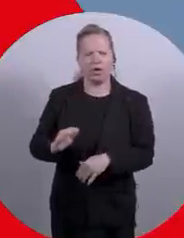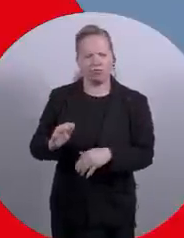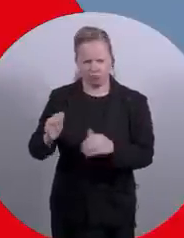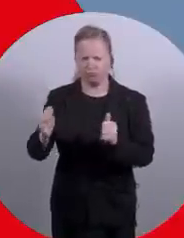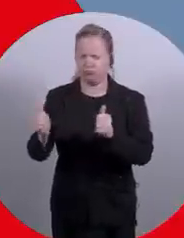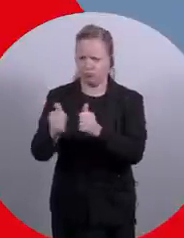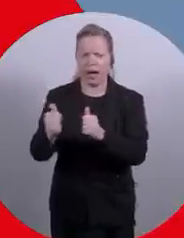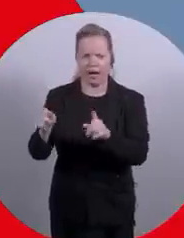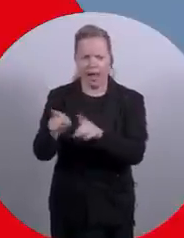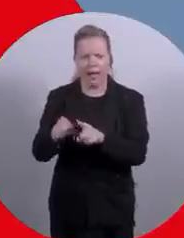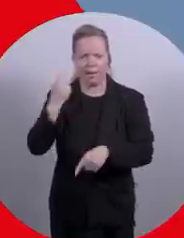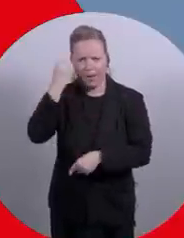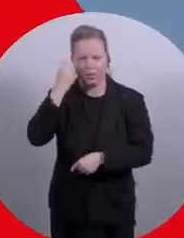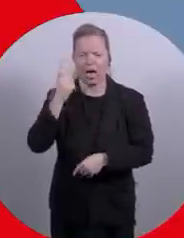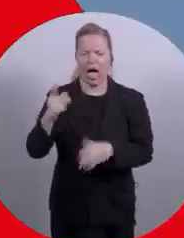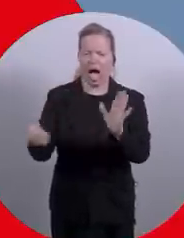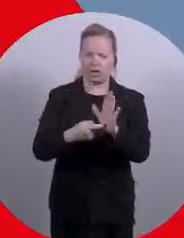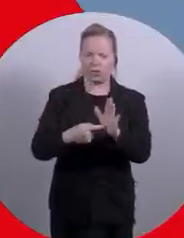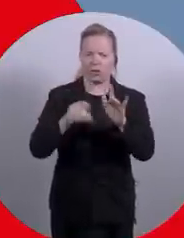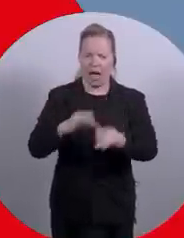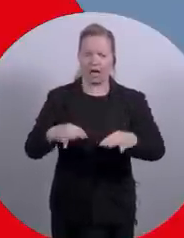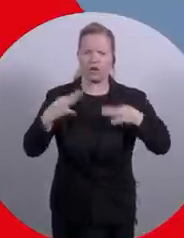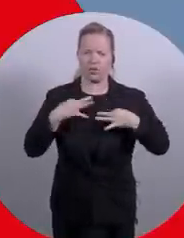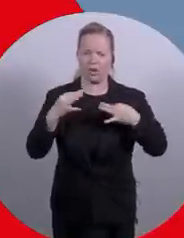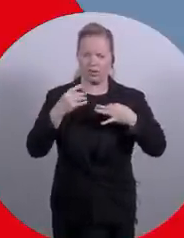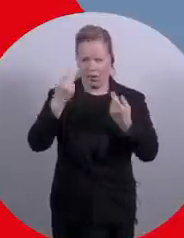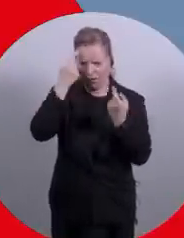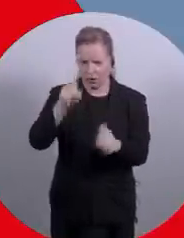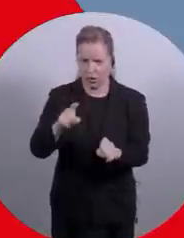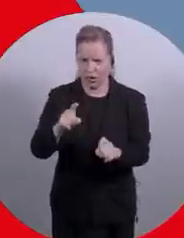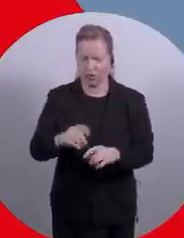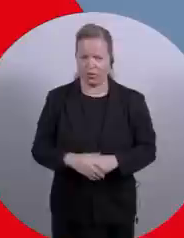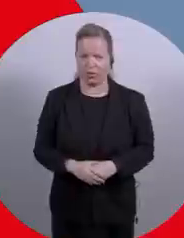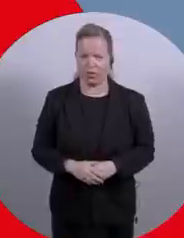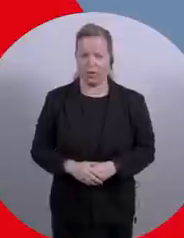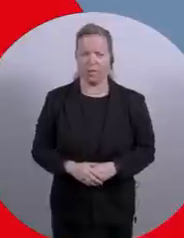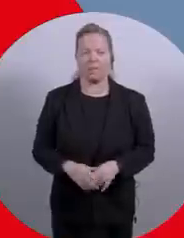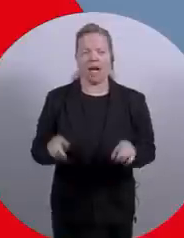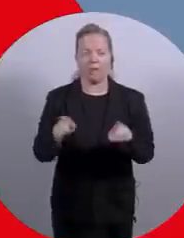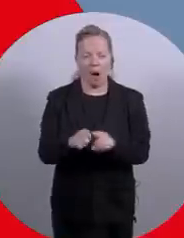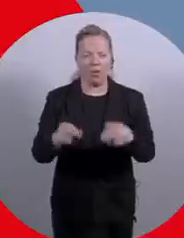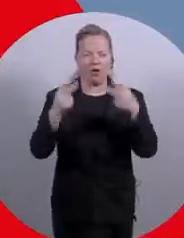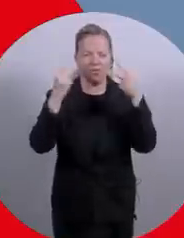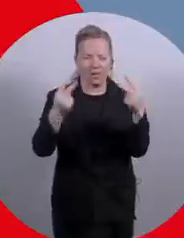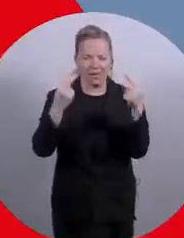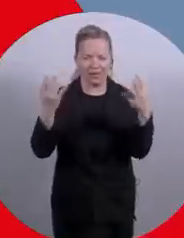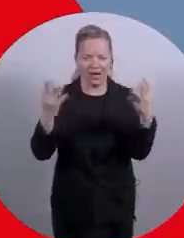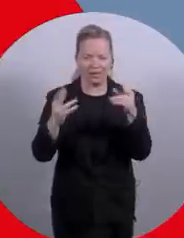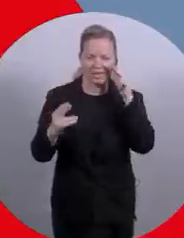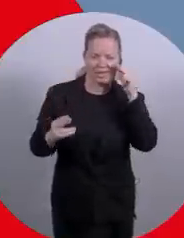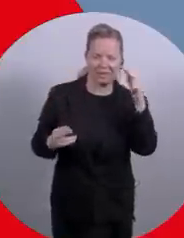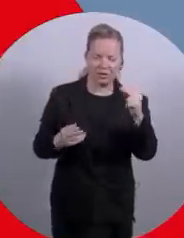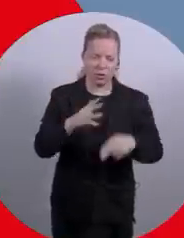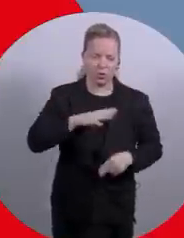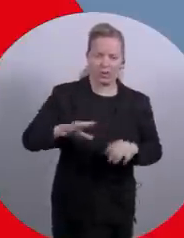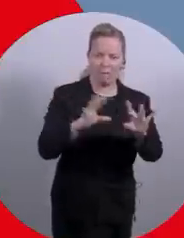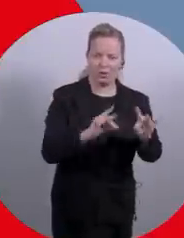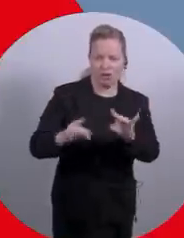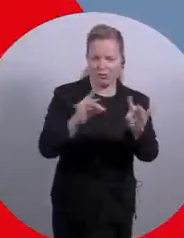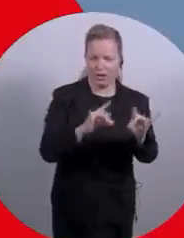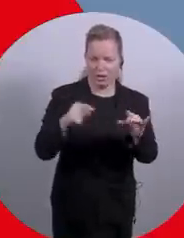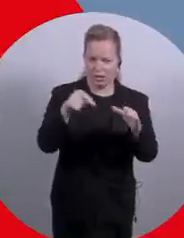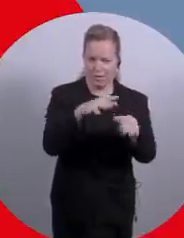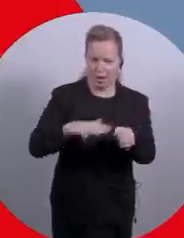gibt auf Gesundheitsversorgung aber wichtig ist dass wir es vergehen denken auch aus der aus der Sicht unserer Beschäftigten dort